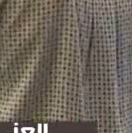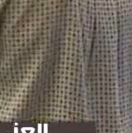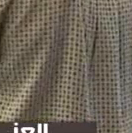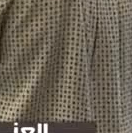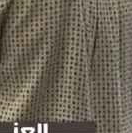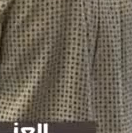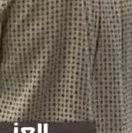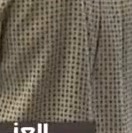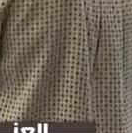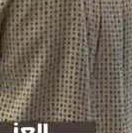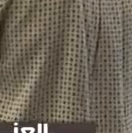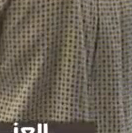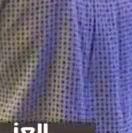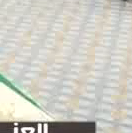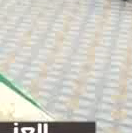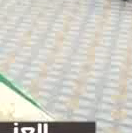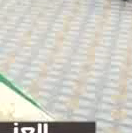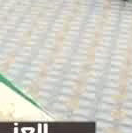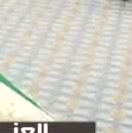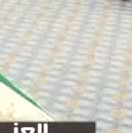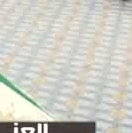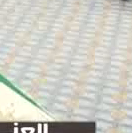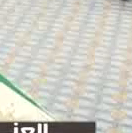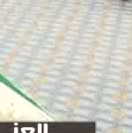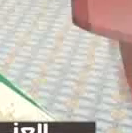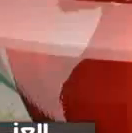عمل بالعاصمة.